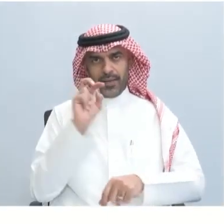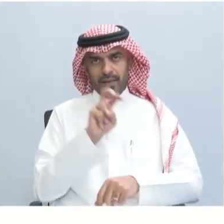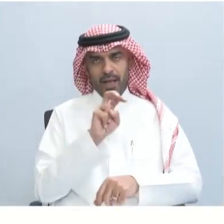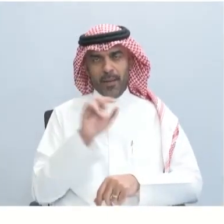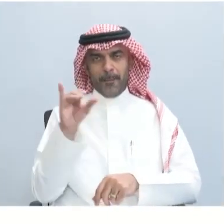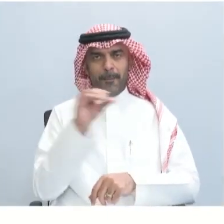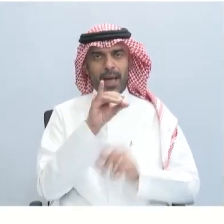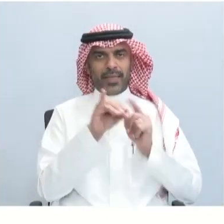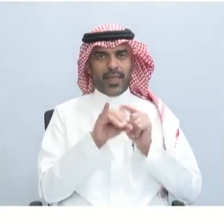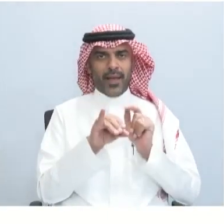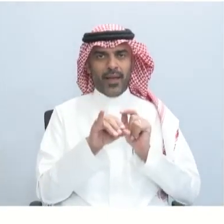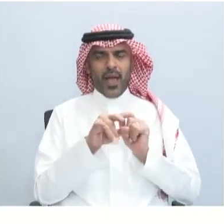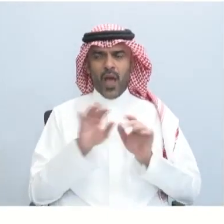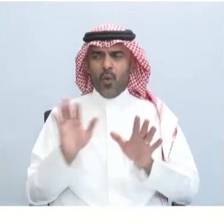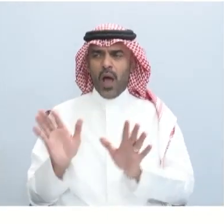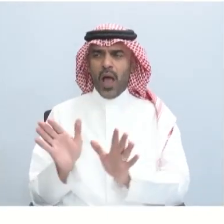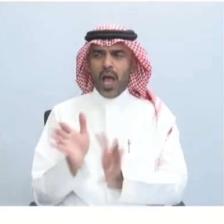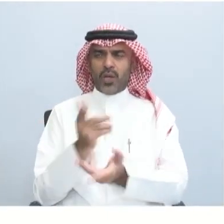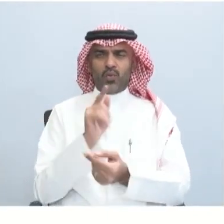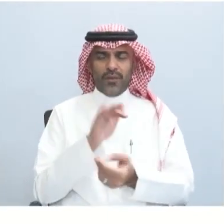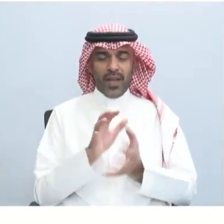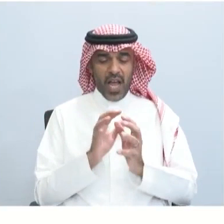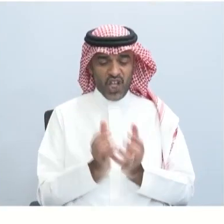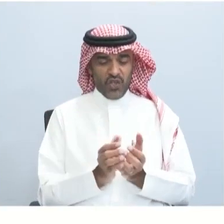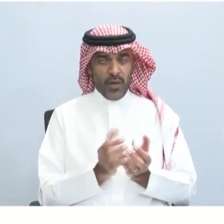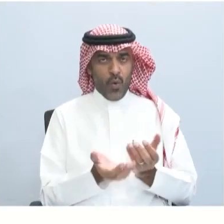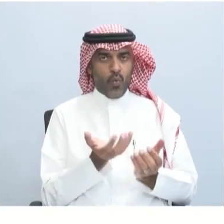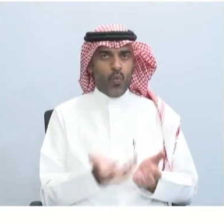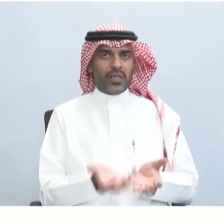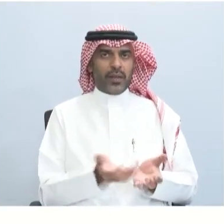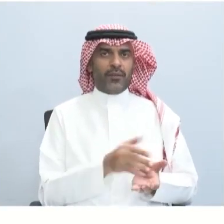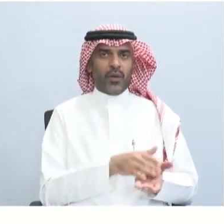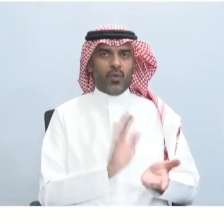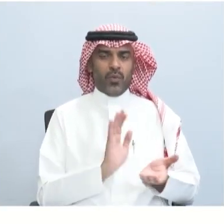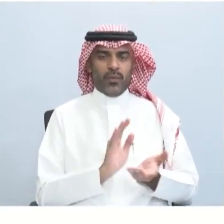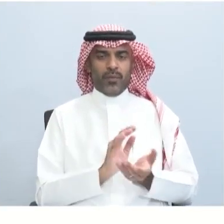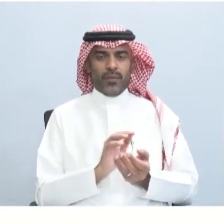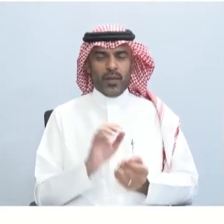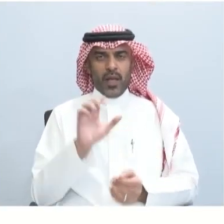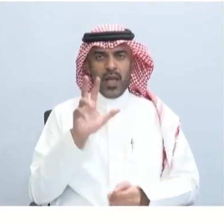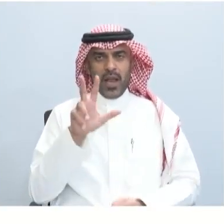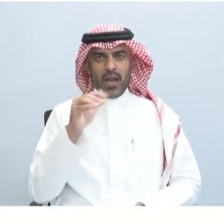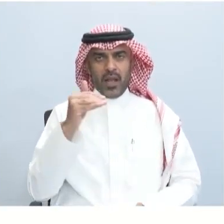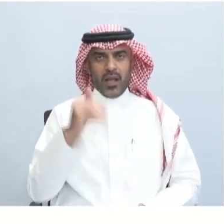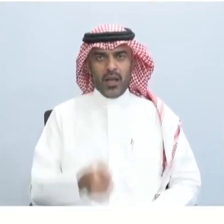اي شيء له حجم او كتله الخاصيه